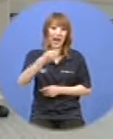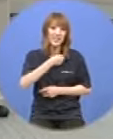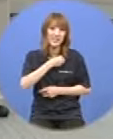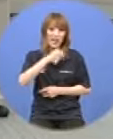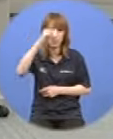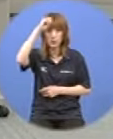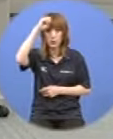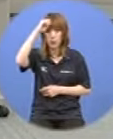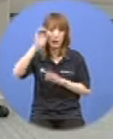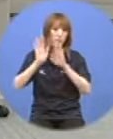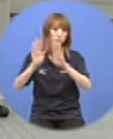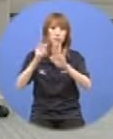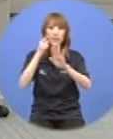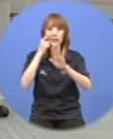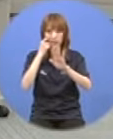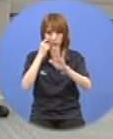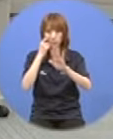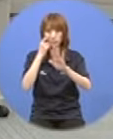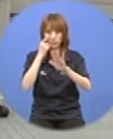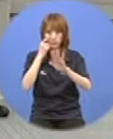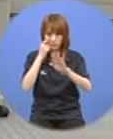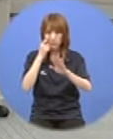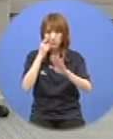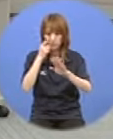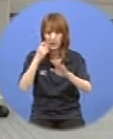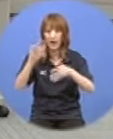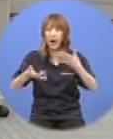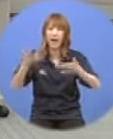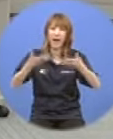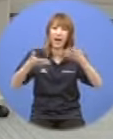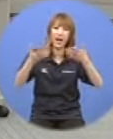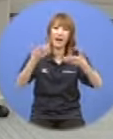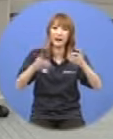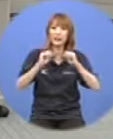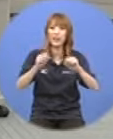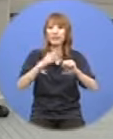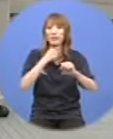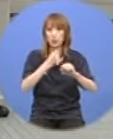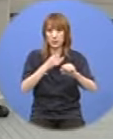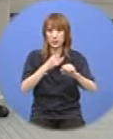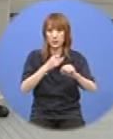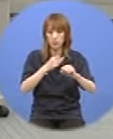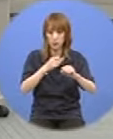から 大騒ぎすることですね。 そういう時は大騒ぎしていただいた方がむしろ結果とし